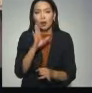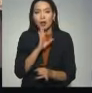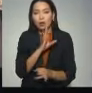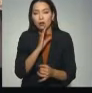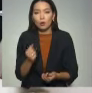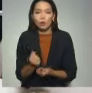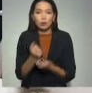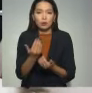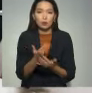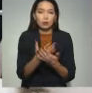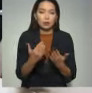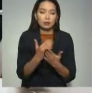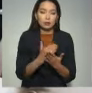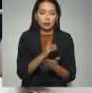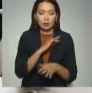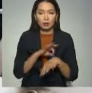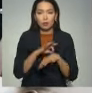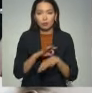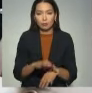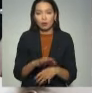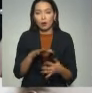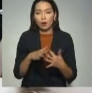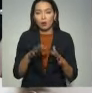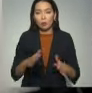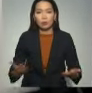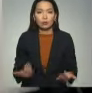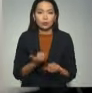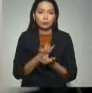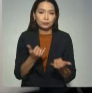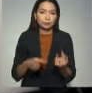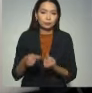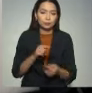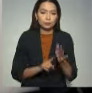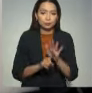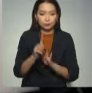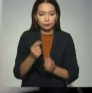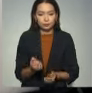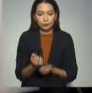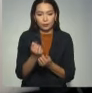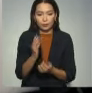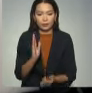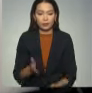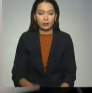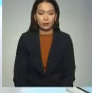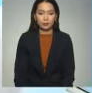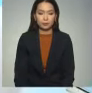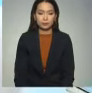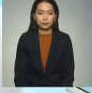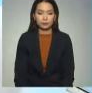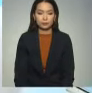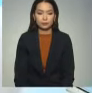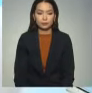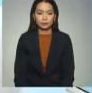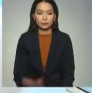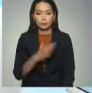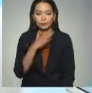түрлі бағдарламалар жүзеге асырылып жатыр. Ауылдағы тұрғындар үшін кәсіп бастауға басымдық берілуде. Қазір